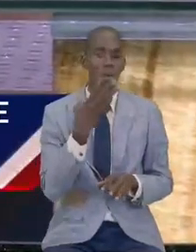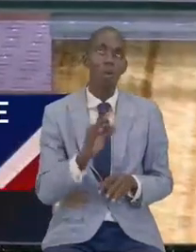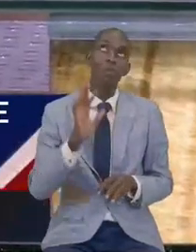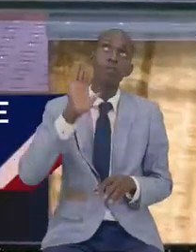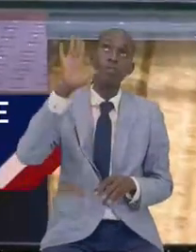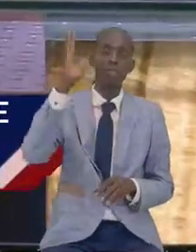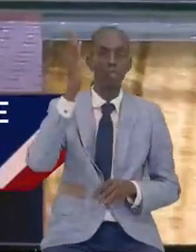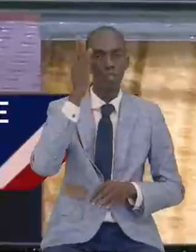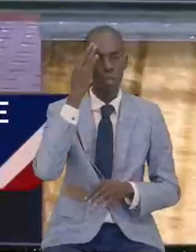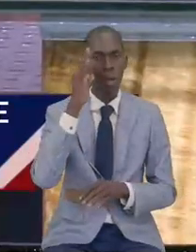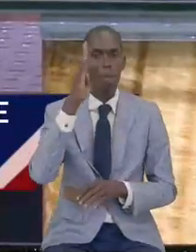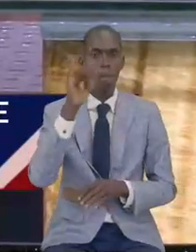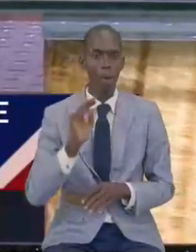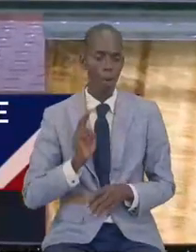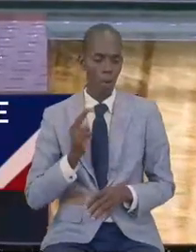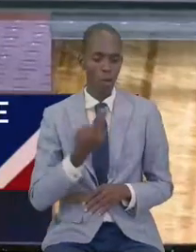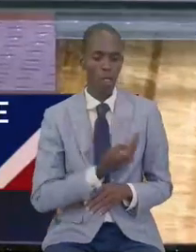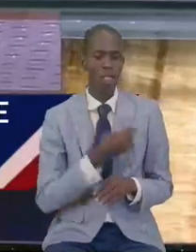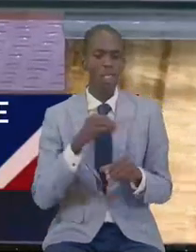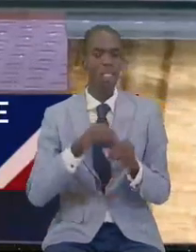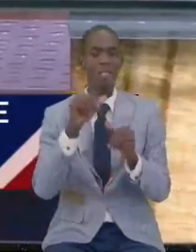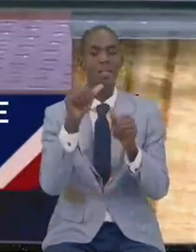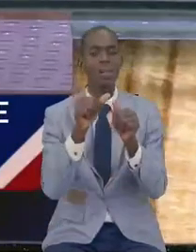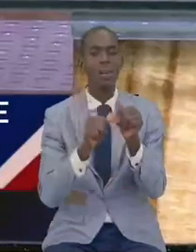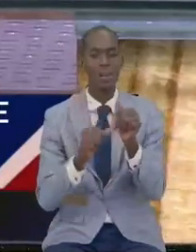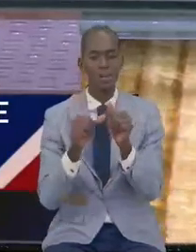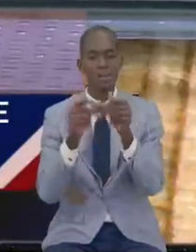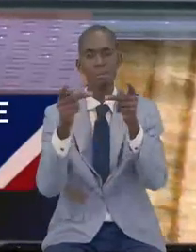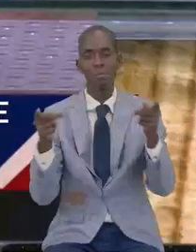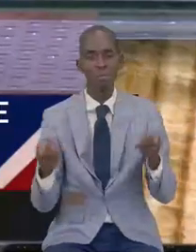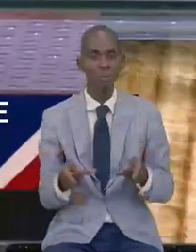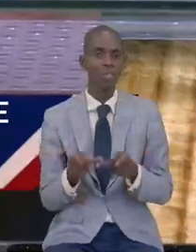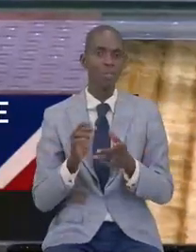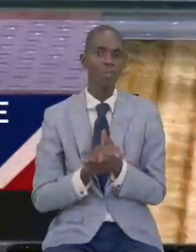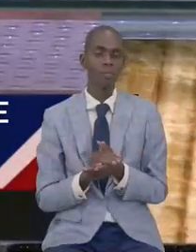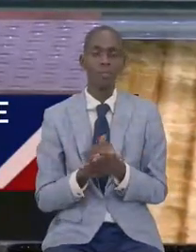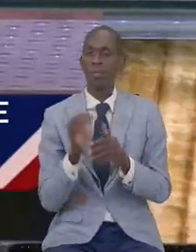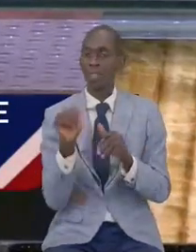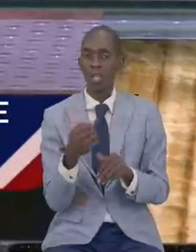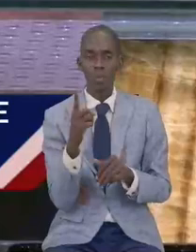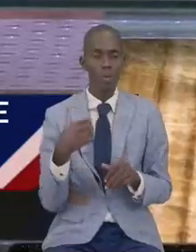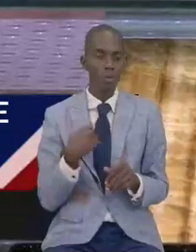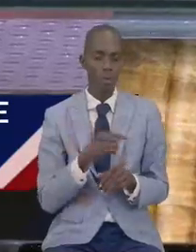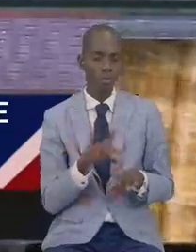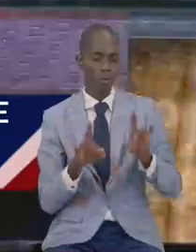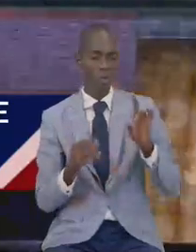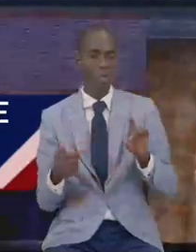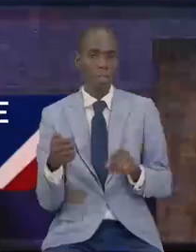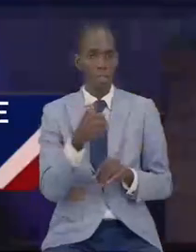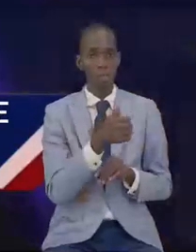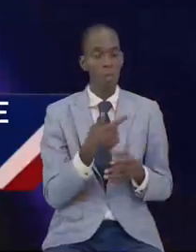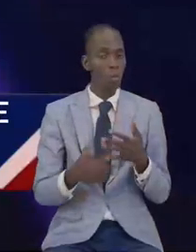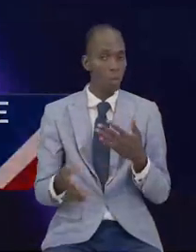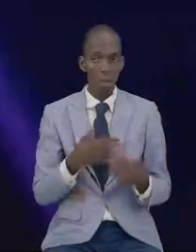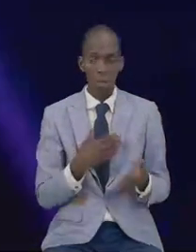L'odeur de sa connaissance. Où que nous trouvons, quel que soit le vent qui